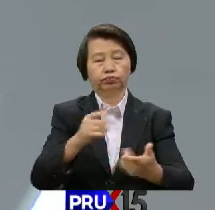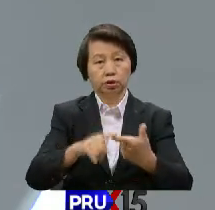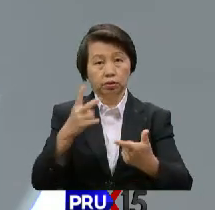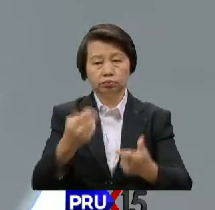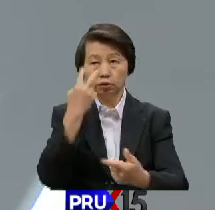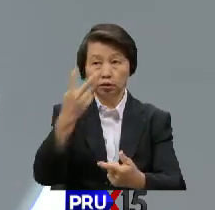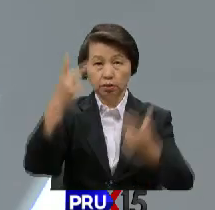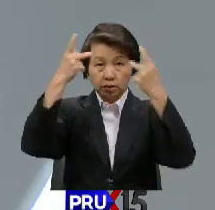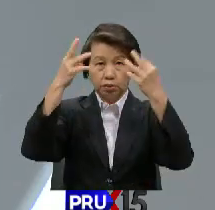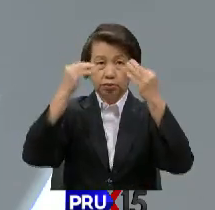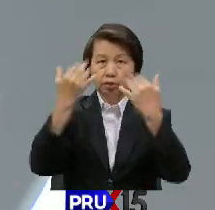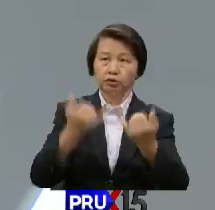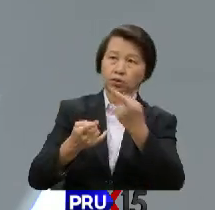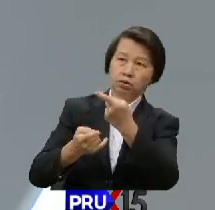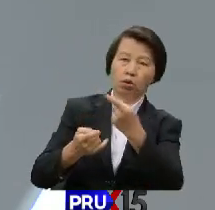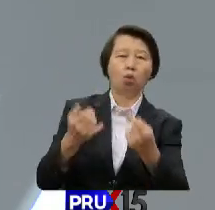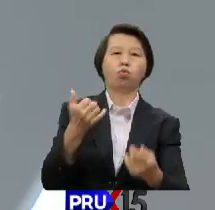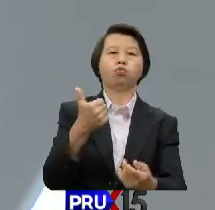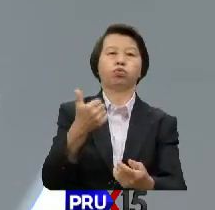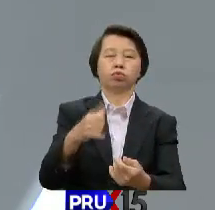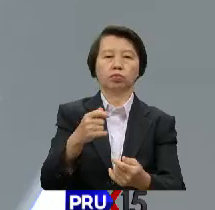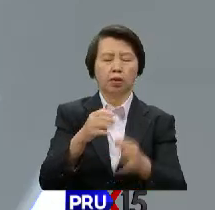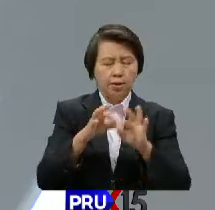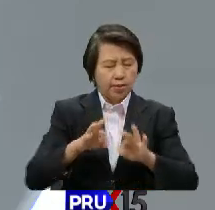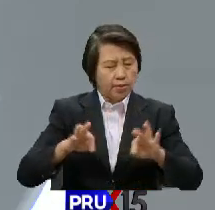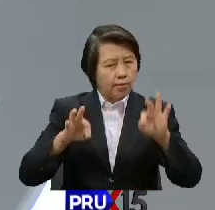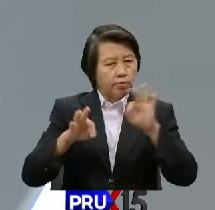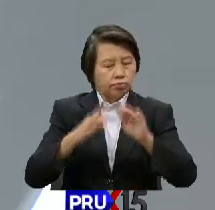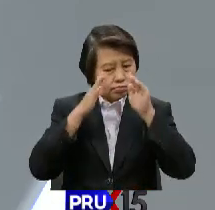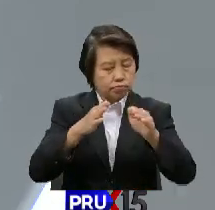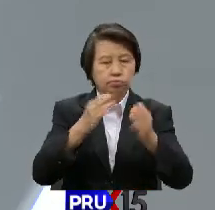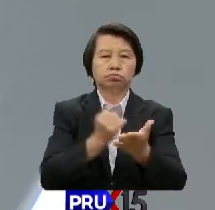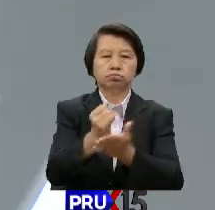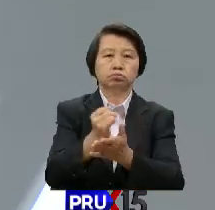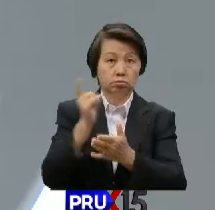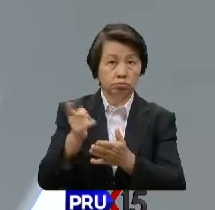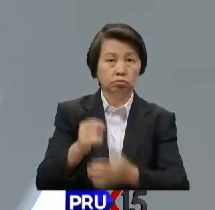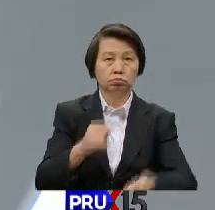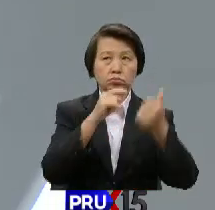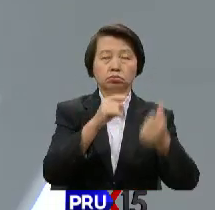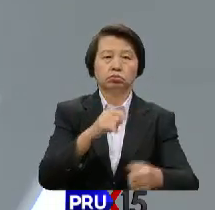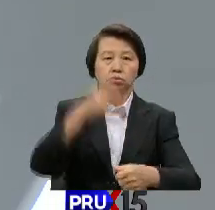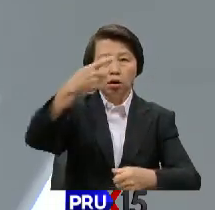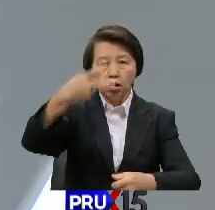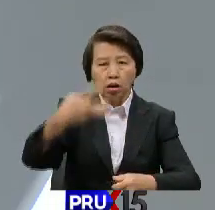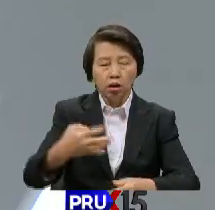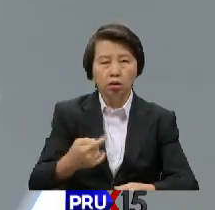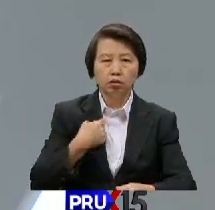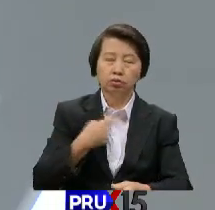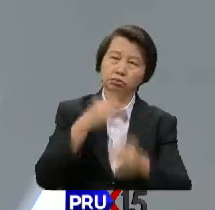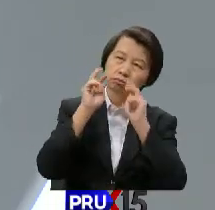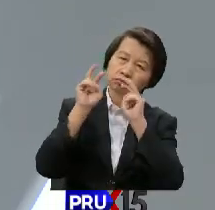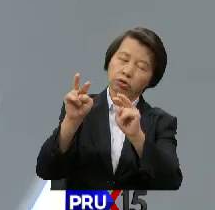lihat perdana menteri hari ini dia sangat menekankan elemen integrity eee satu persatu yang kita lihat lah